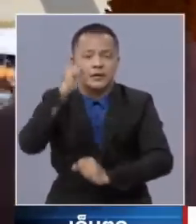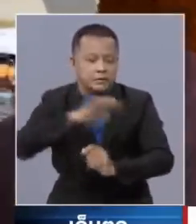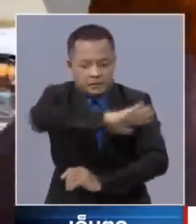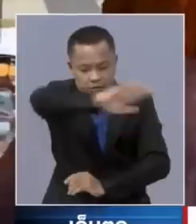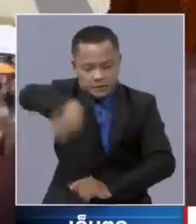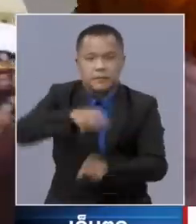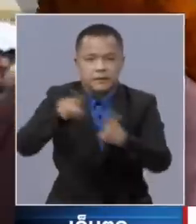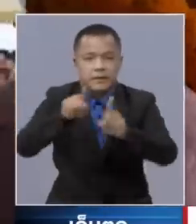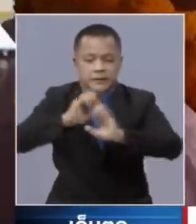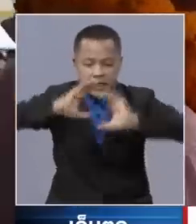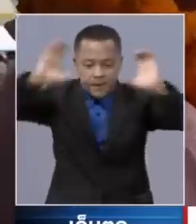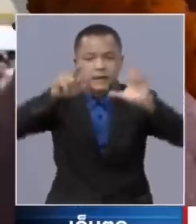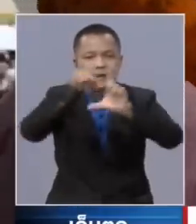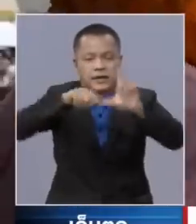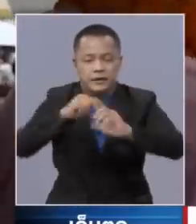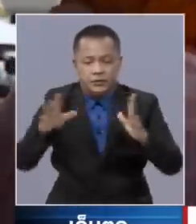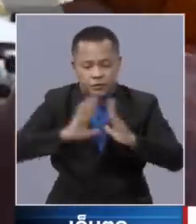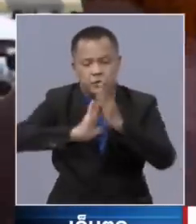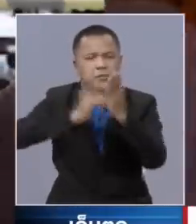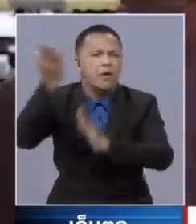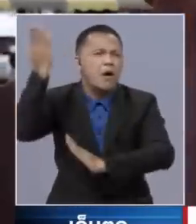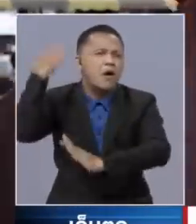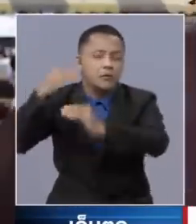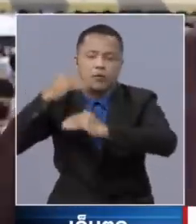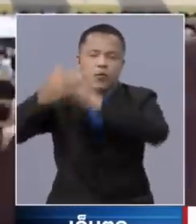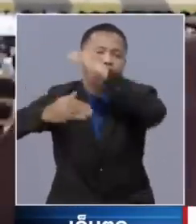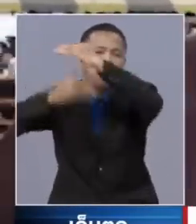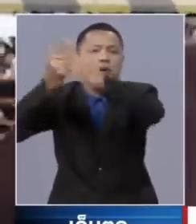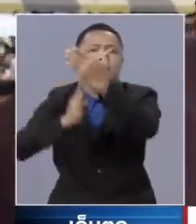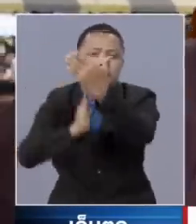ราทุกคนรัฐบาลก้าวไกลจะนำสังคมไทยออกจากอดีตเดินหน้าไปสู่อนาคตนะครับ